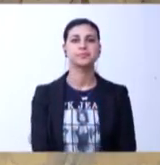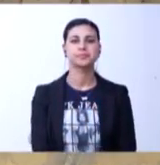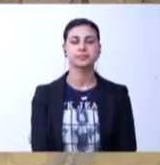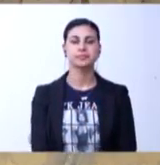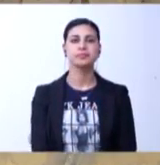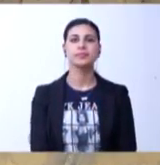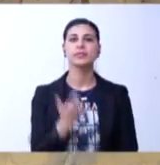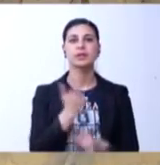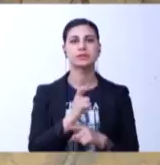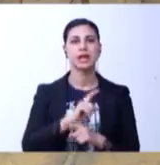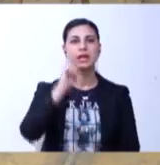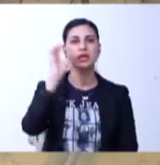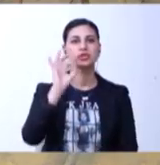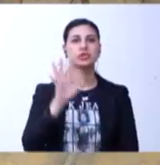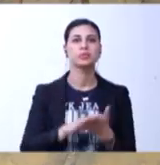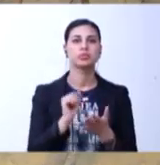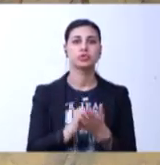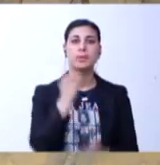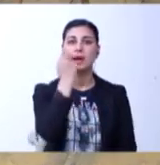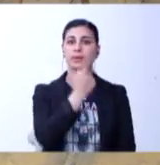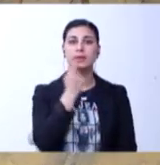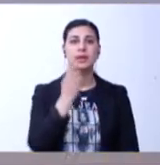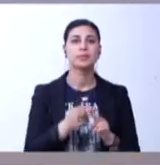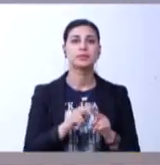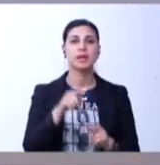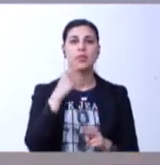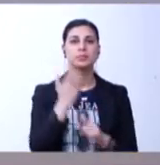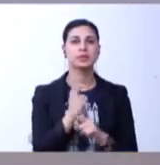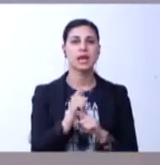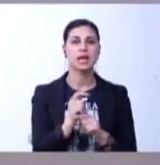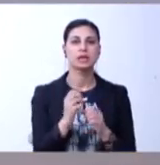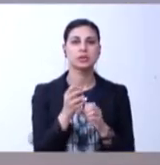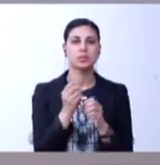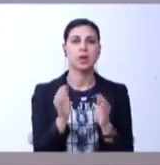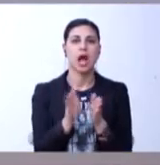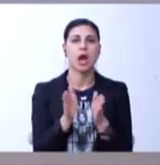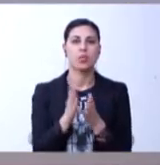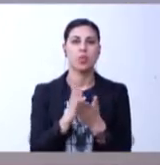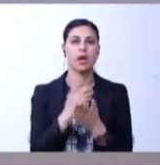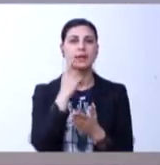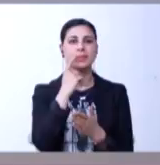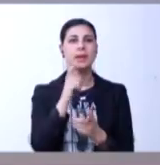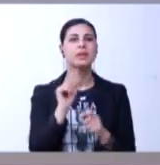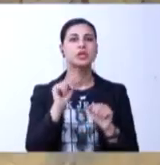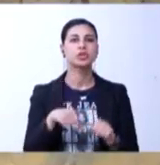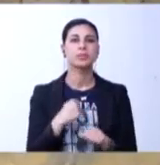ხშირად მიფუჭდება კბილები და ჩემი სტომატოლოგი ამბობს, რომ ეს არის მჭიდრო თანკბილვის ბრალი, რა შეიძლება გავაკეთოთ ესეთ